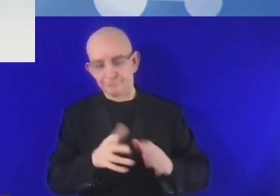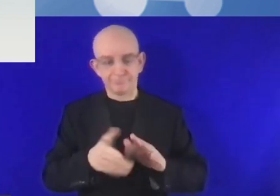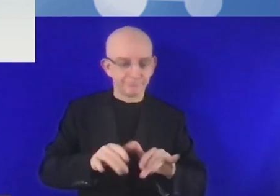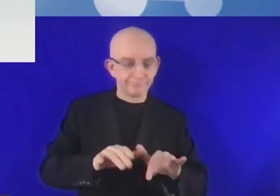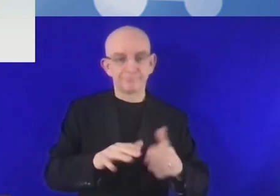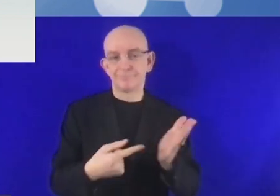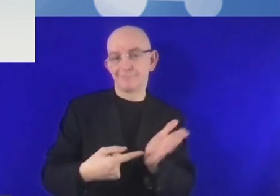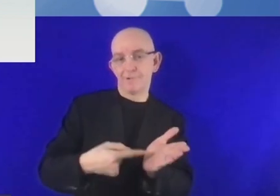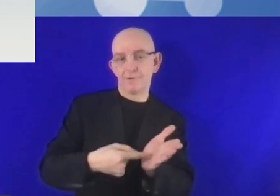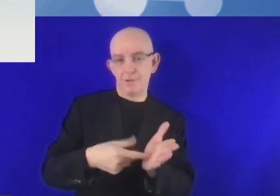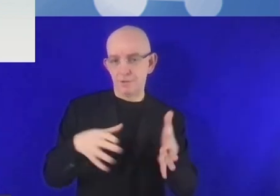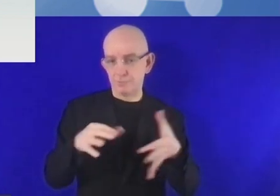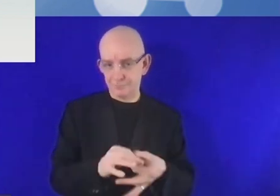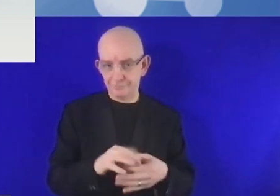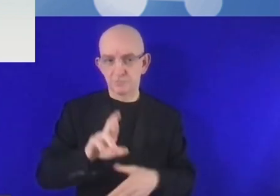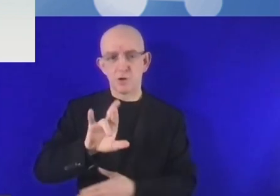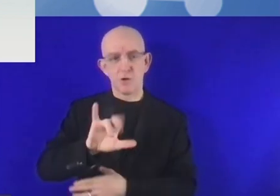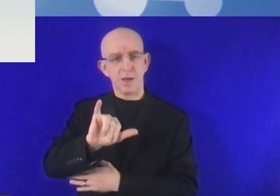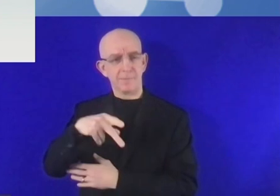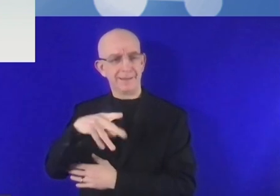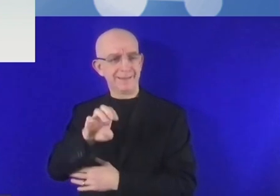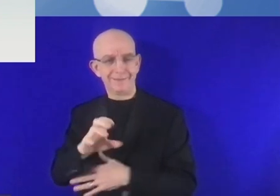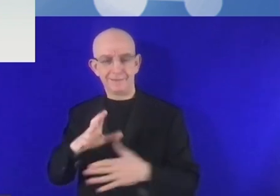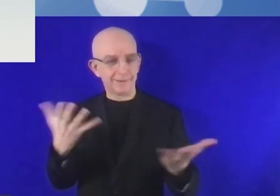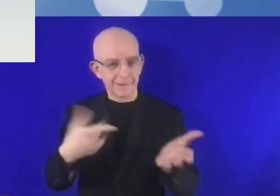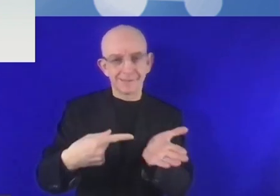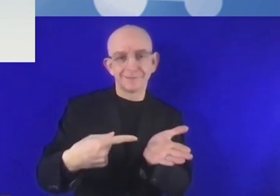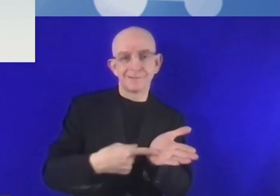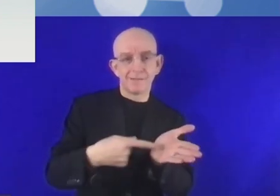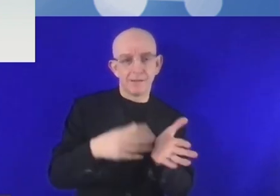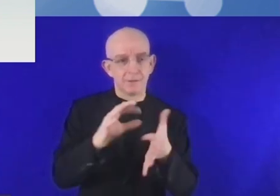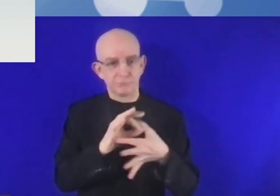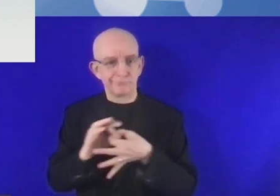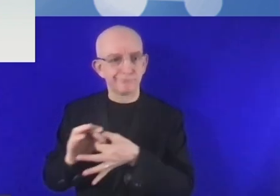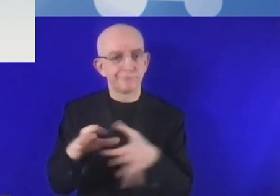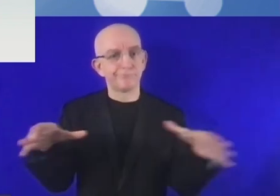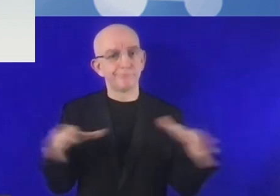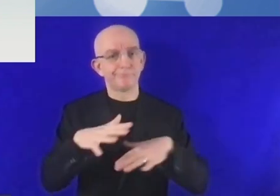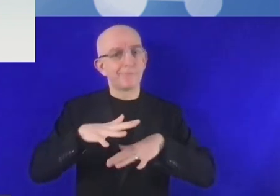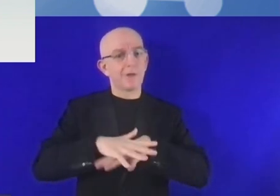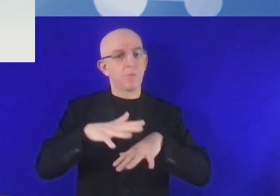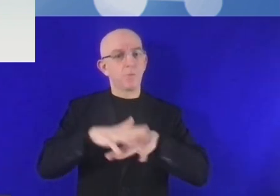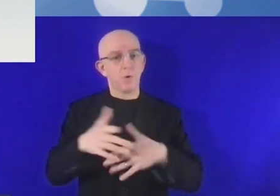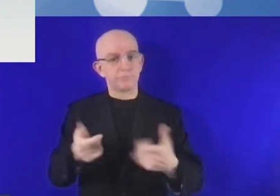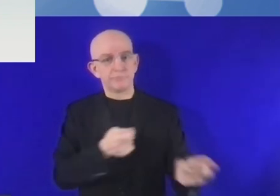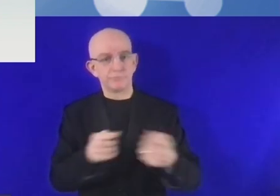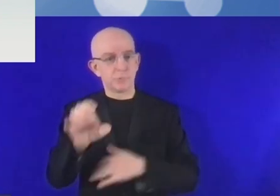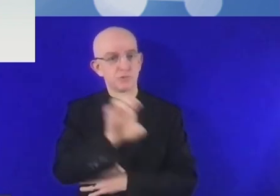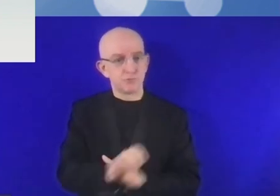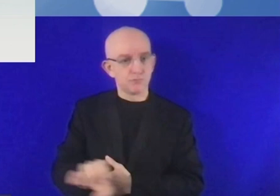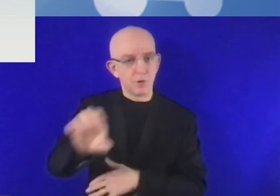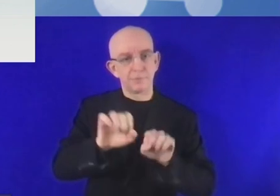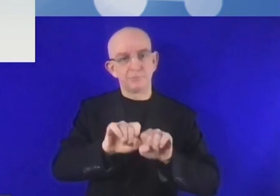internetu. RIPE to organizacja, która zajmuje się koordynacją techniczną, która stanowi